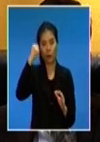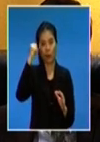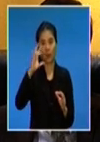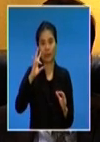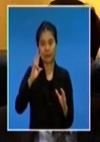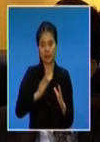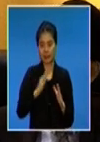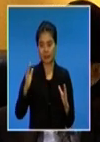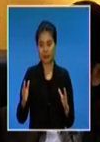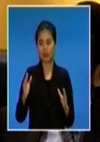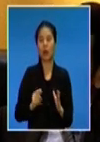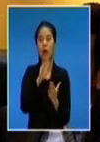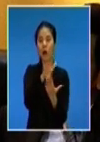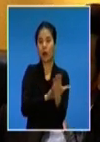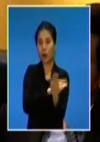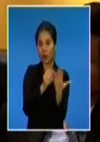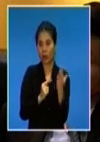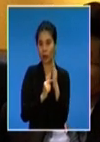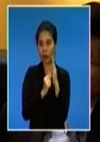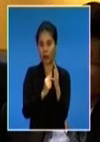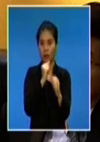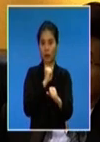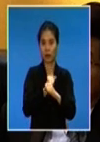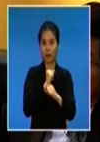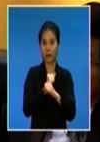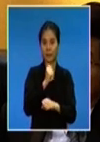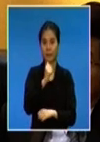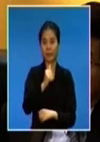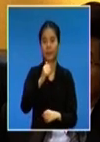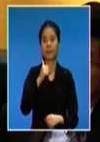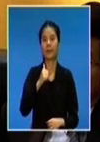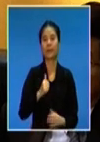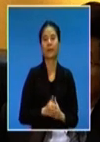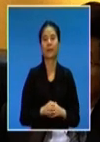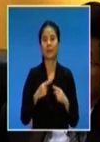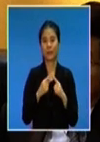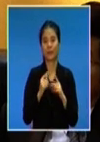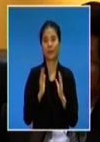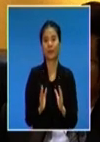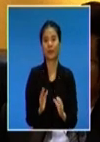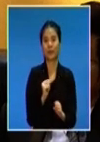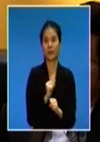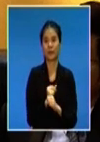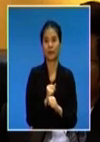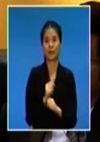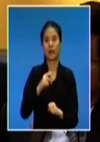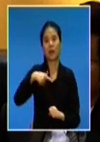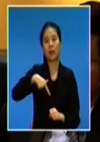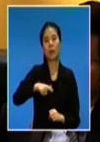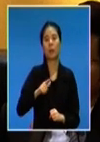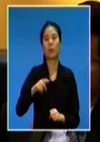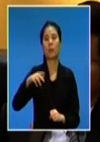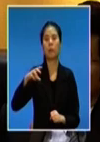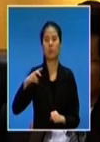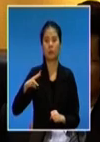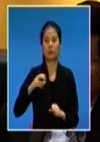แม่บทที่ว่าเสนอขึ้นมาเนี่ยสามารถไปทำได้เลยเราไม่มีหน้าที่ทำเพราะจริงๆคนทำเรื่องนี้เนี่ยคือปอพอเป็นคนทำคณะกรรมการ